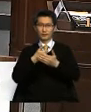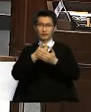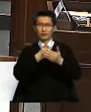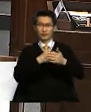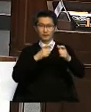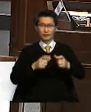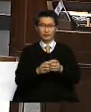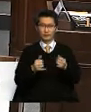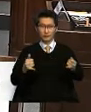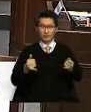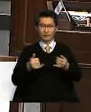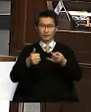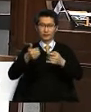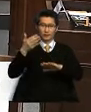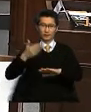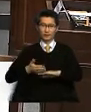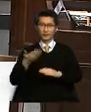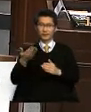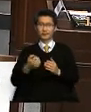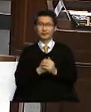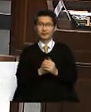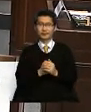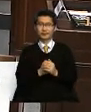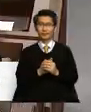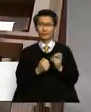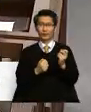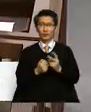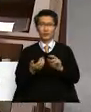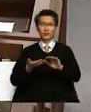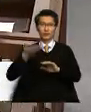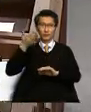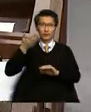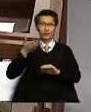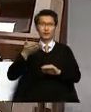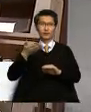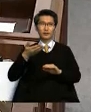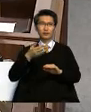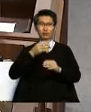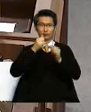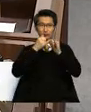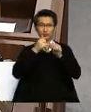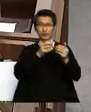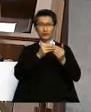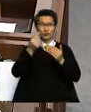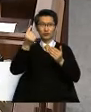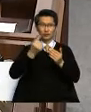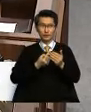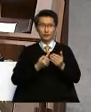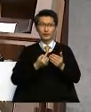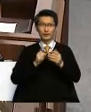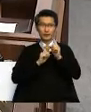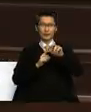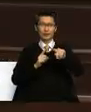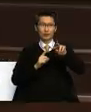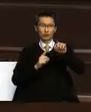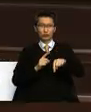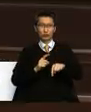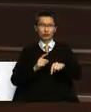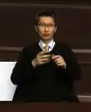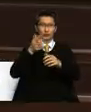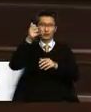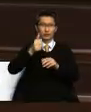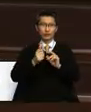지역 주민 여러분께서도 감사드립니다. 그리고 전반기 의회를 훌륭하게 이끌어주신 이성수 전